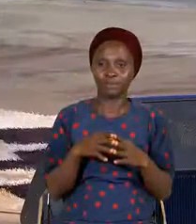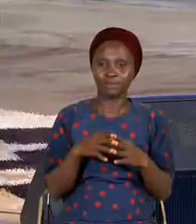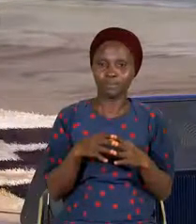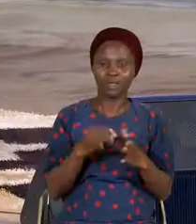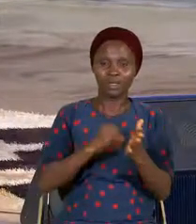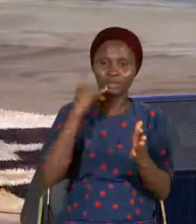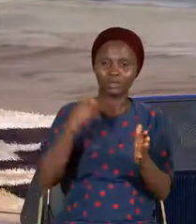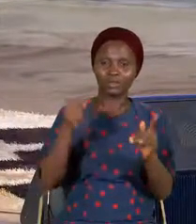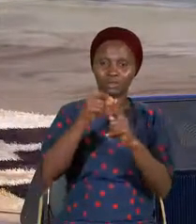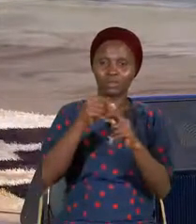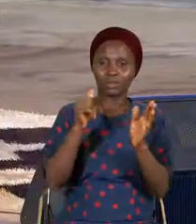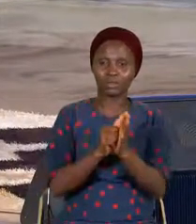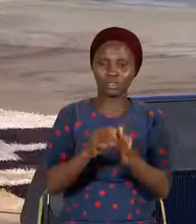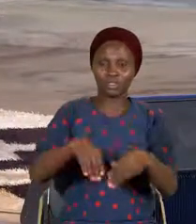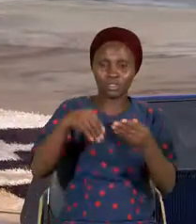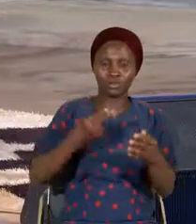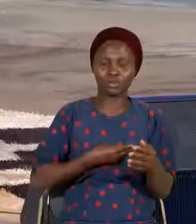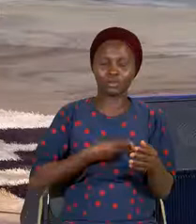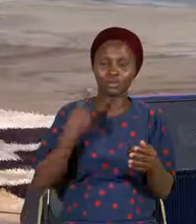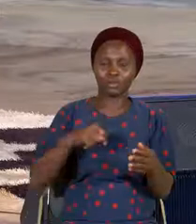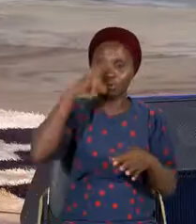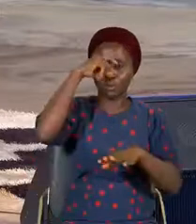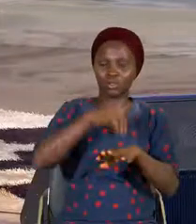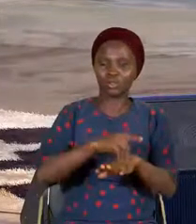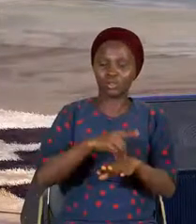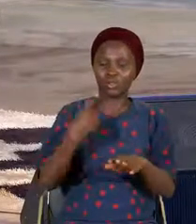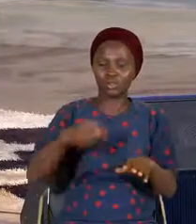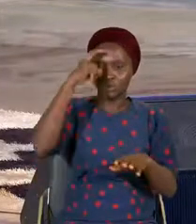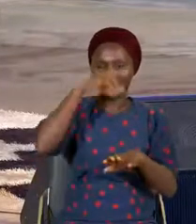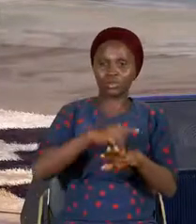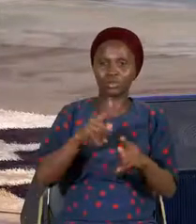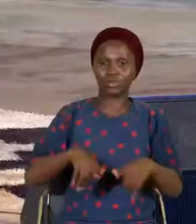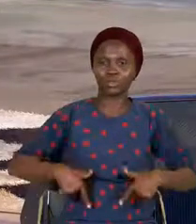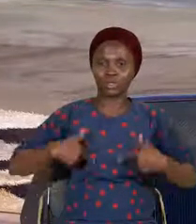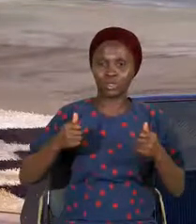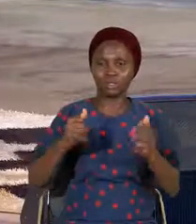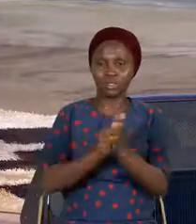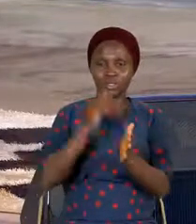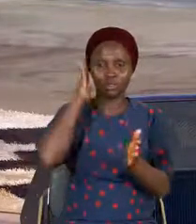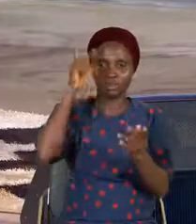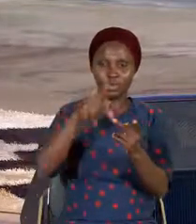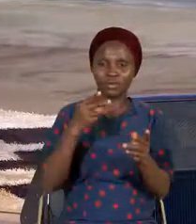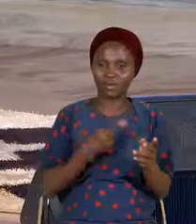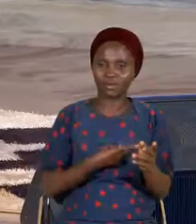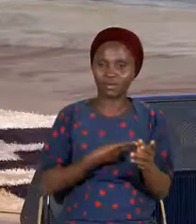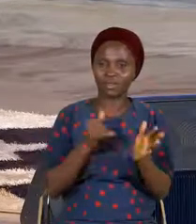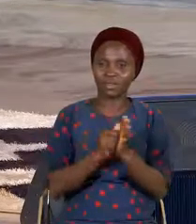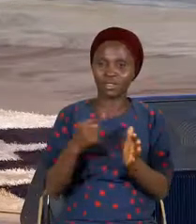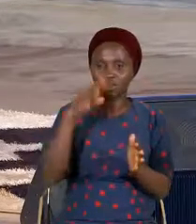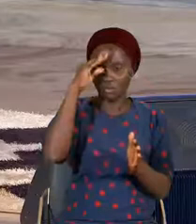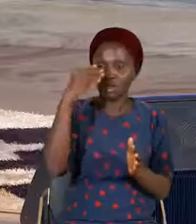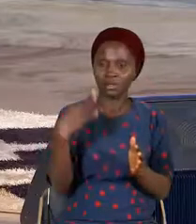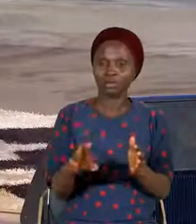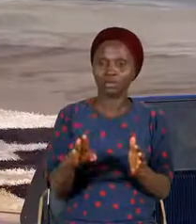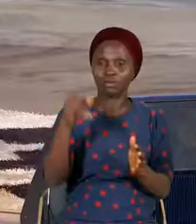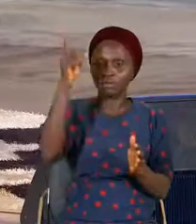parfait. C'est la parole qui nous donne la sagesse. La sagesse pour vivre, pour nous rendre parfaits, afin